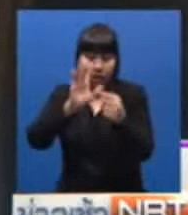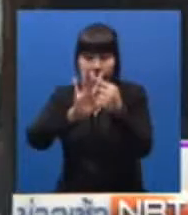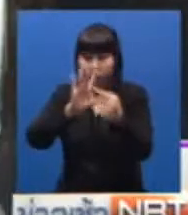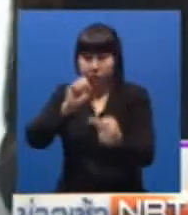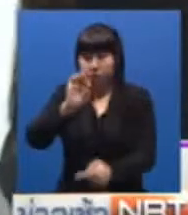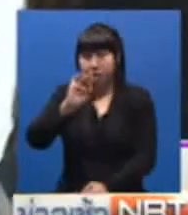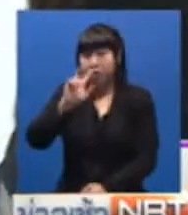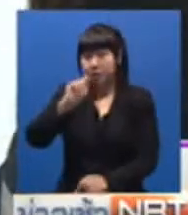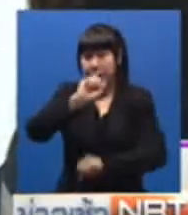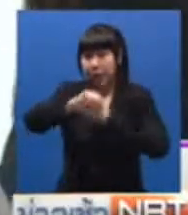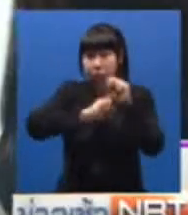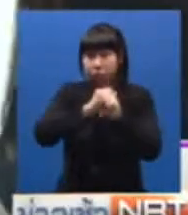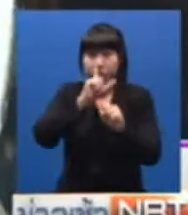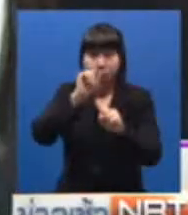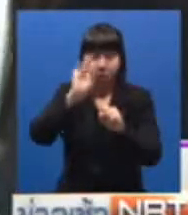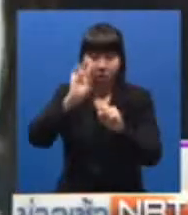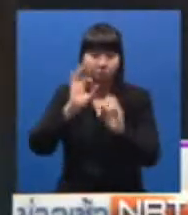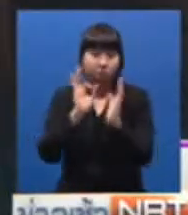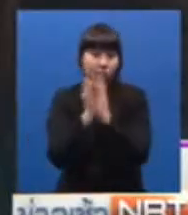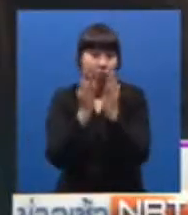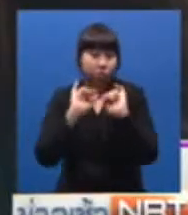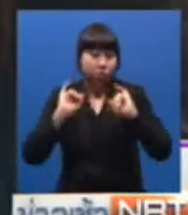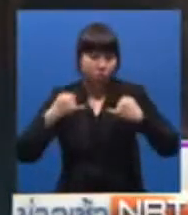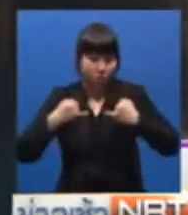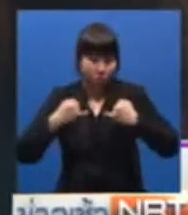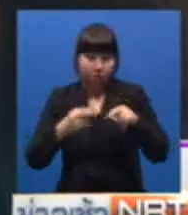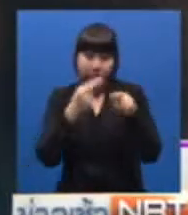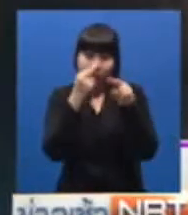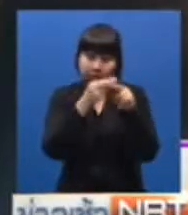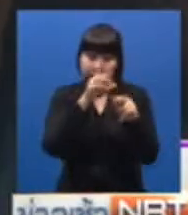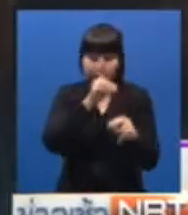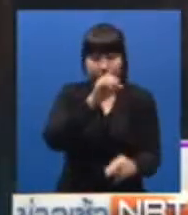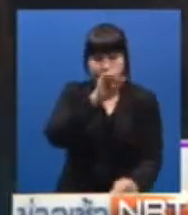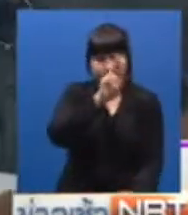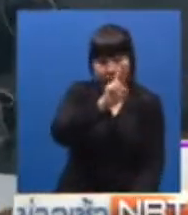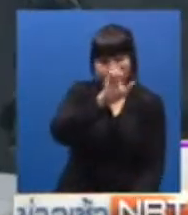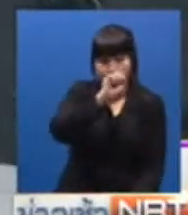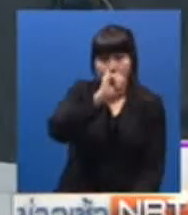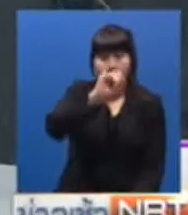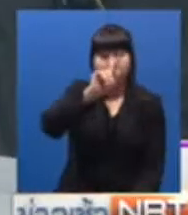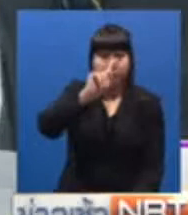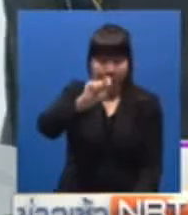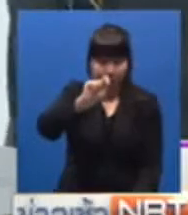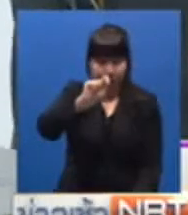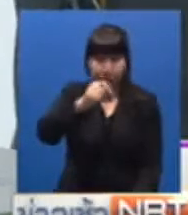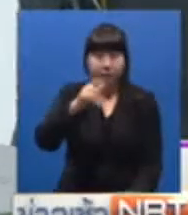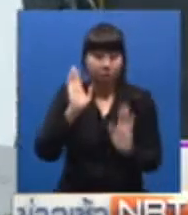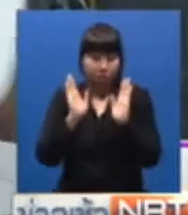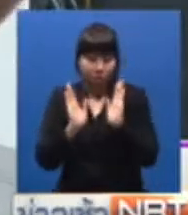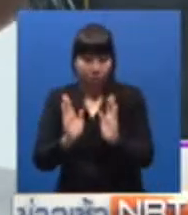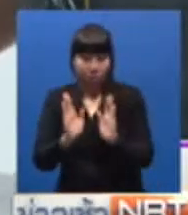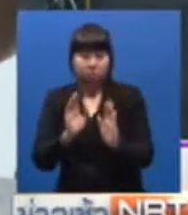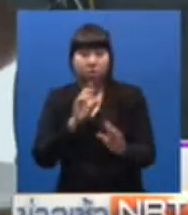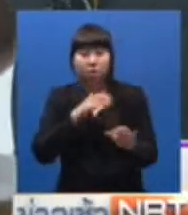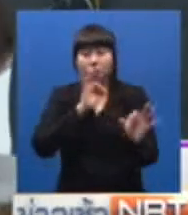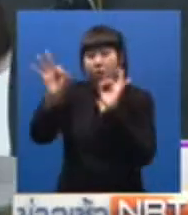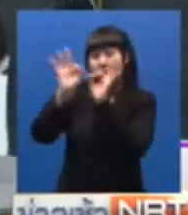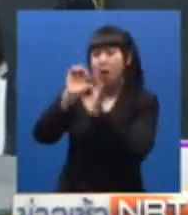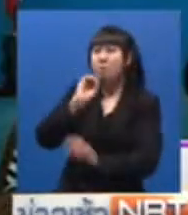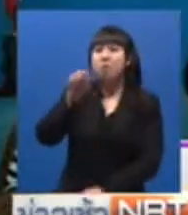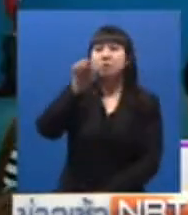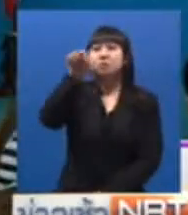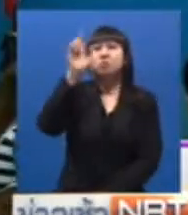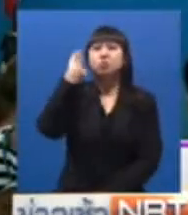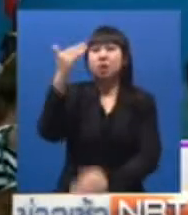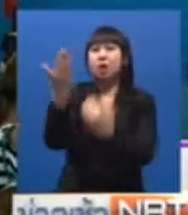27ปีค่ะเจ้าของ Facebookที่ใช้ชื่อว่าดุสิตเด็กร้องหลอกลวงโดยผู้เสียหายระบุนะคะว่านายดุสิตชวนให้เล่น